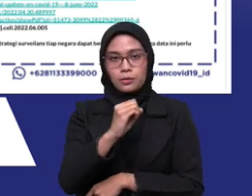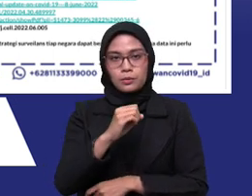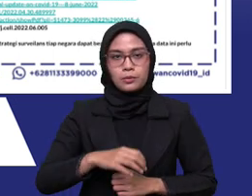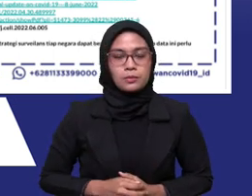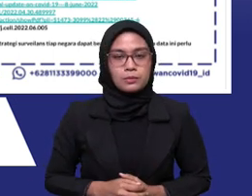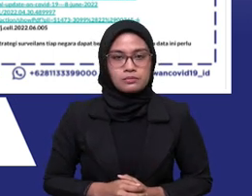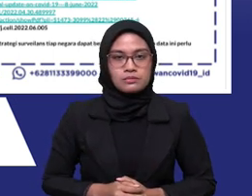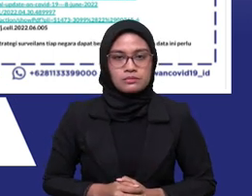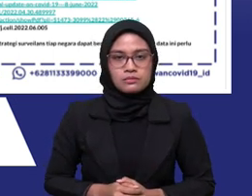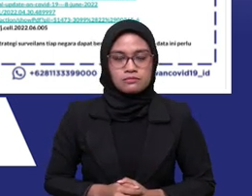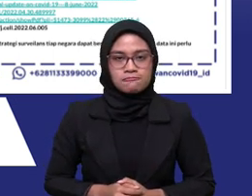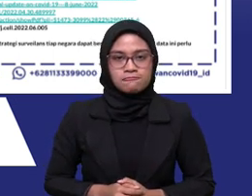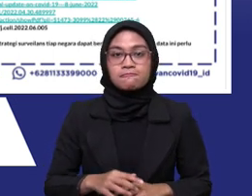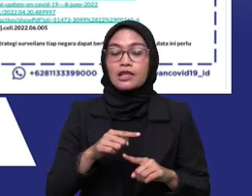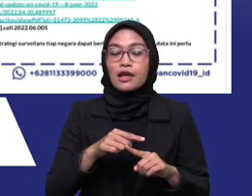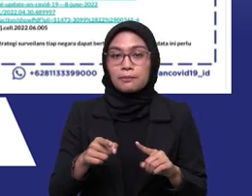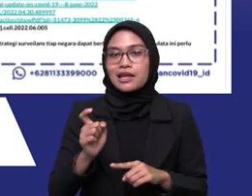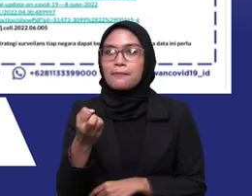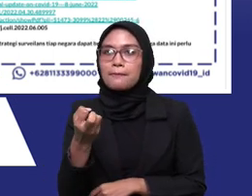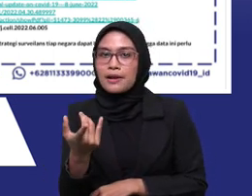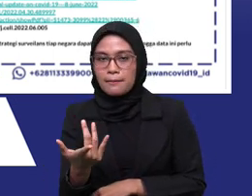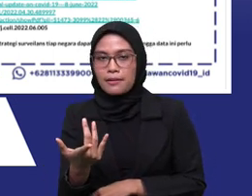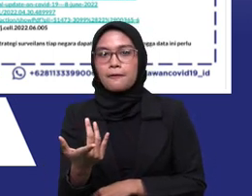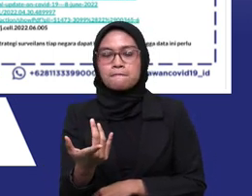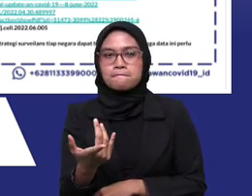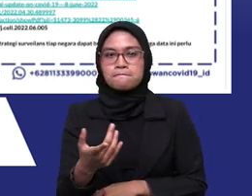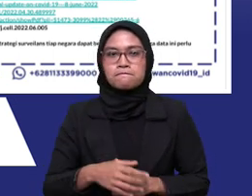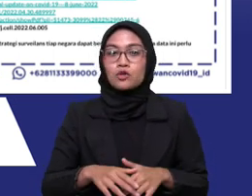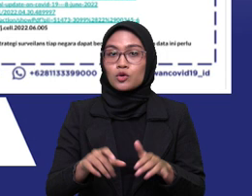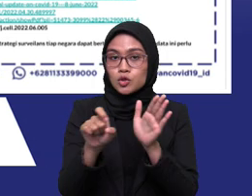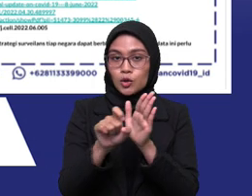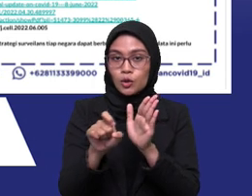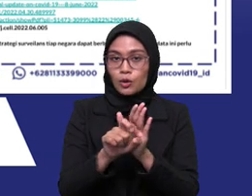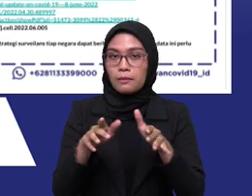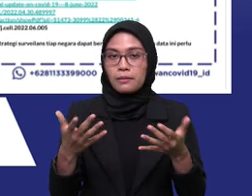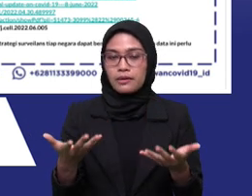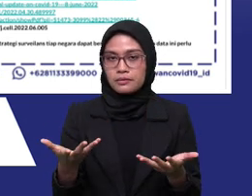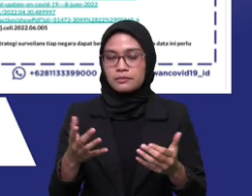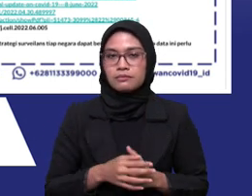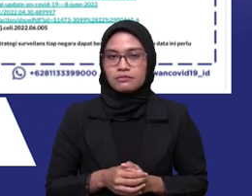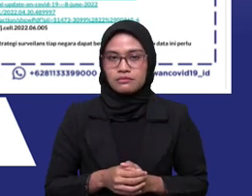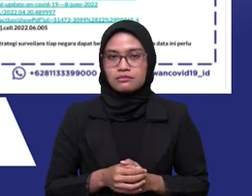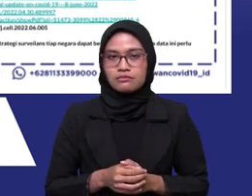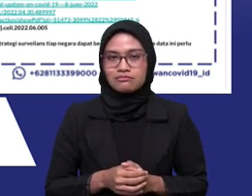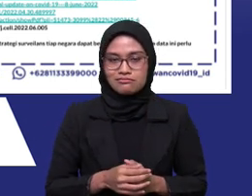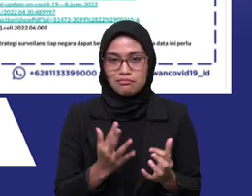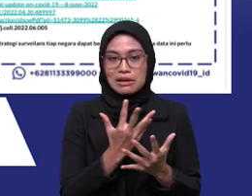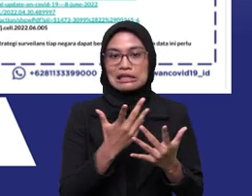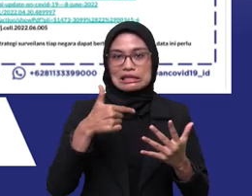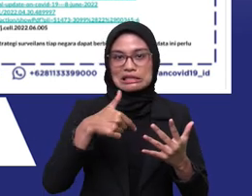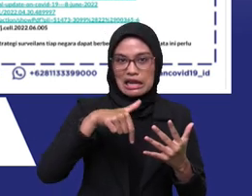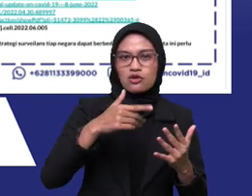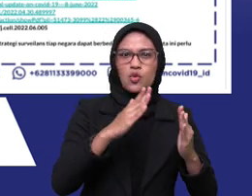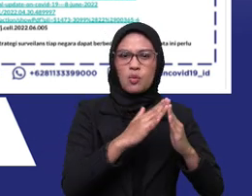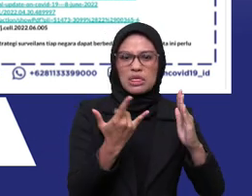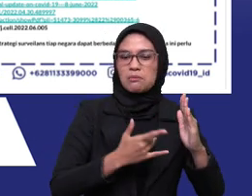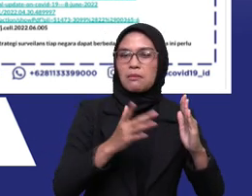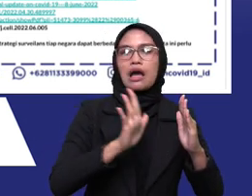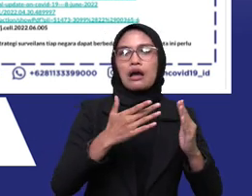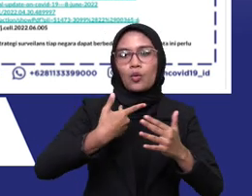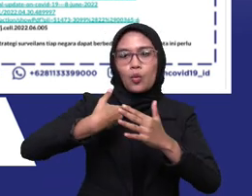beberapa potensi penyebab dapat diidentifikasi seperti mobilitas penduduk yang terus mengalami kenaikan